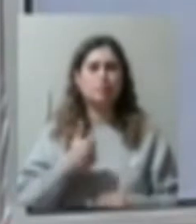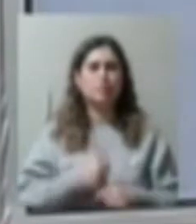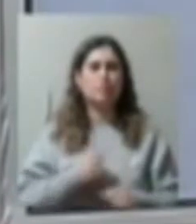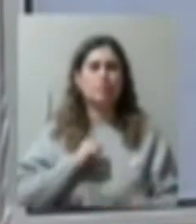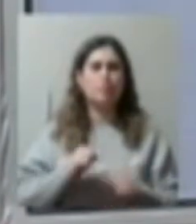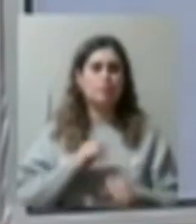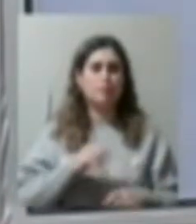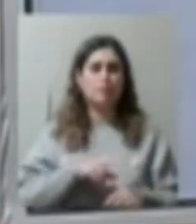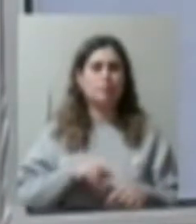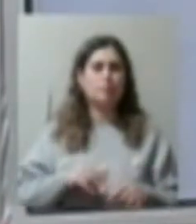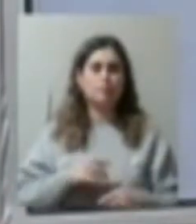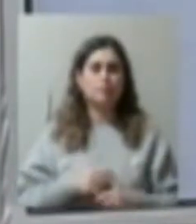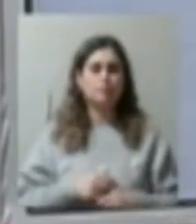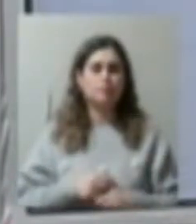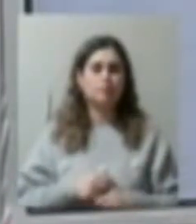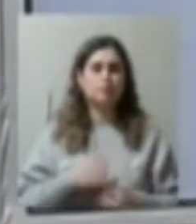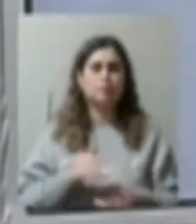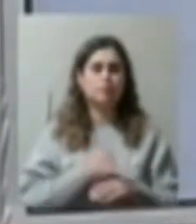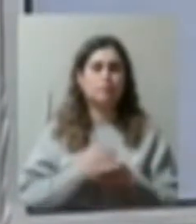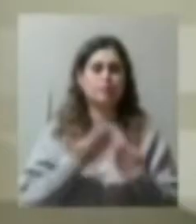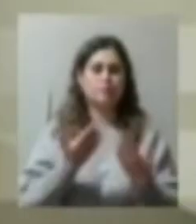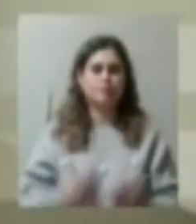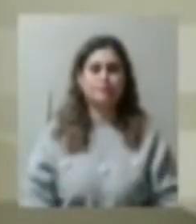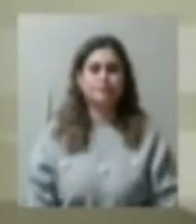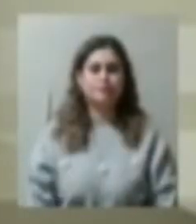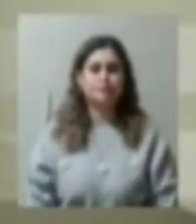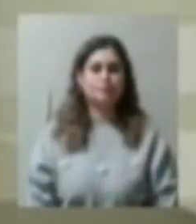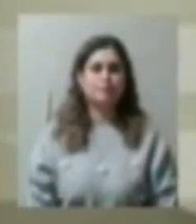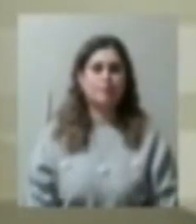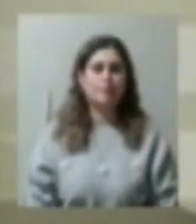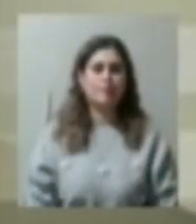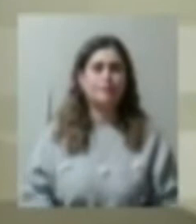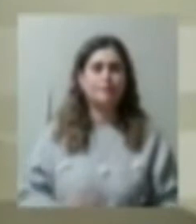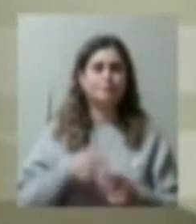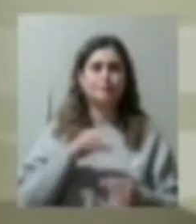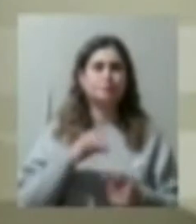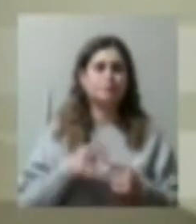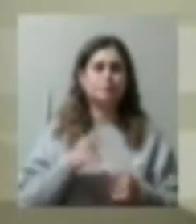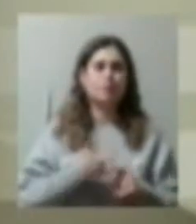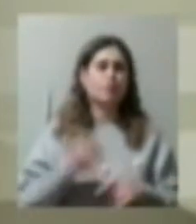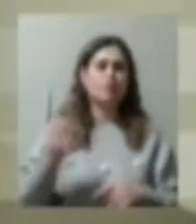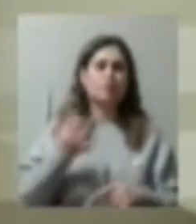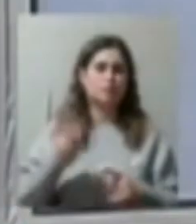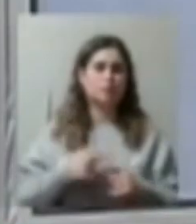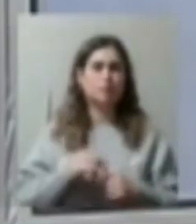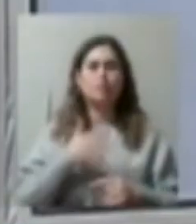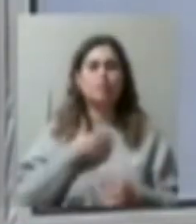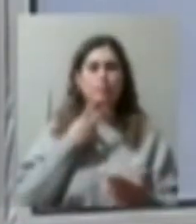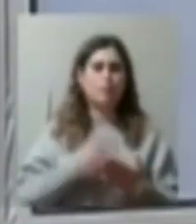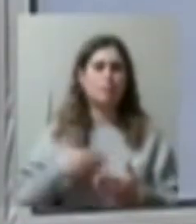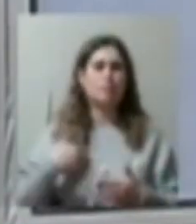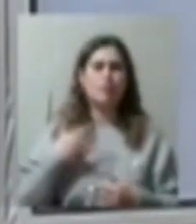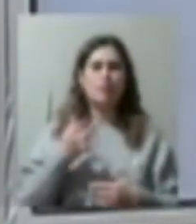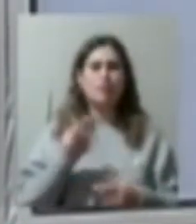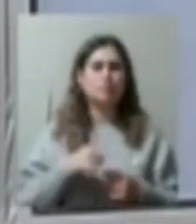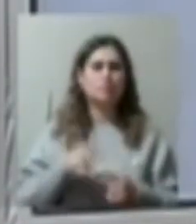патрульної поліції в Херсонській області. Пане Андрію, вітаємо в нашій студії. Доброго вечора. Ну, власне, дуже цікава і, як на мій погляд, то корисна акція. Наскільки